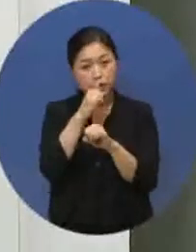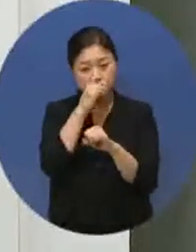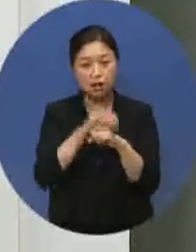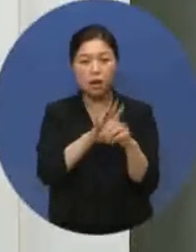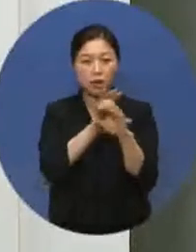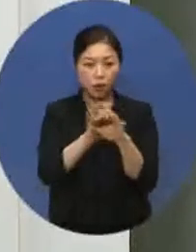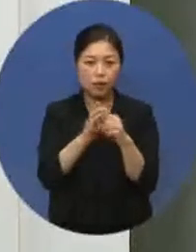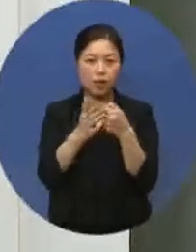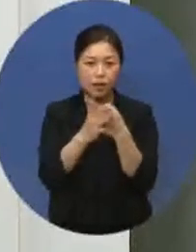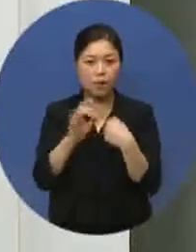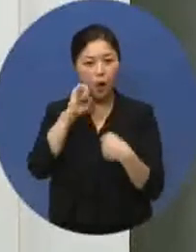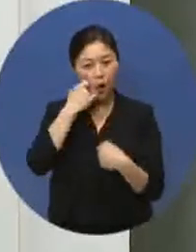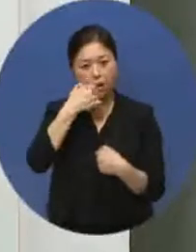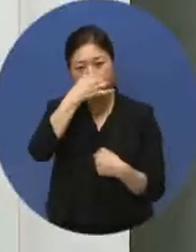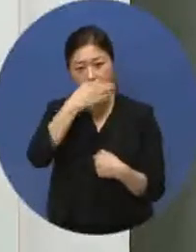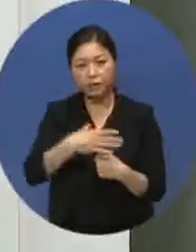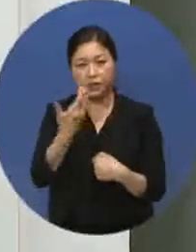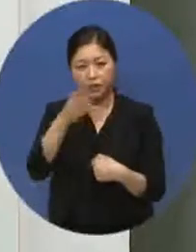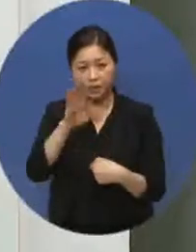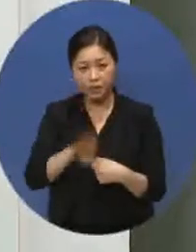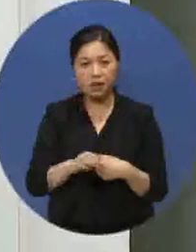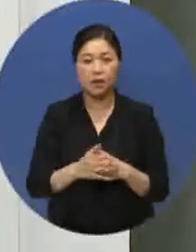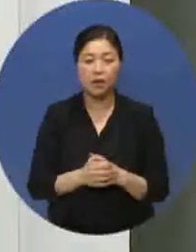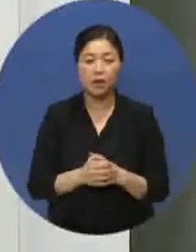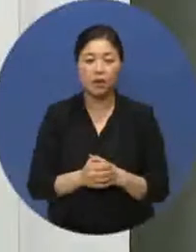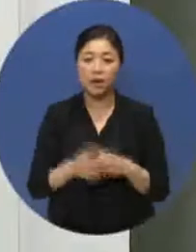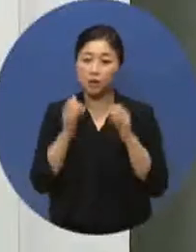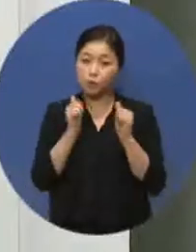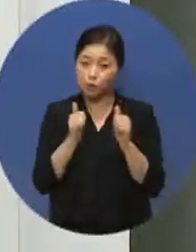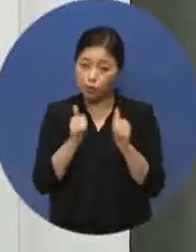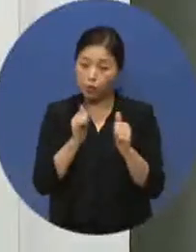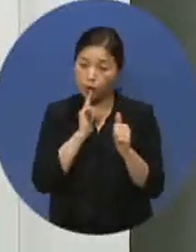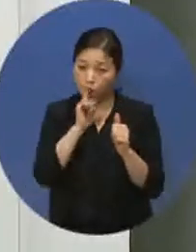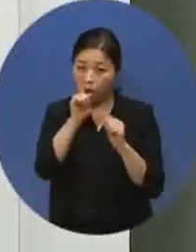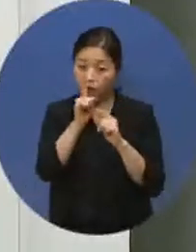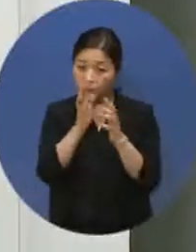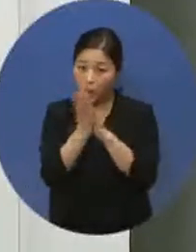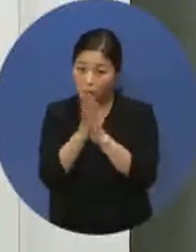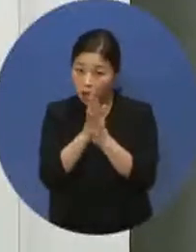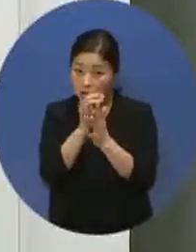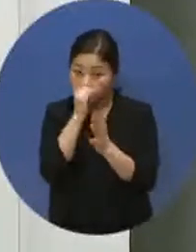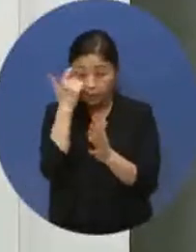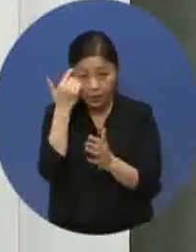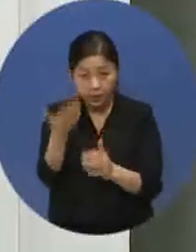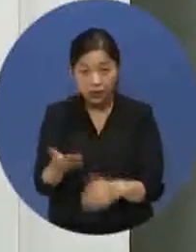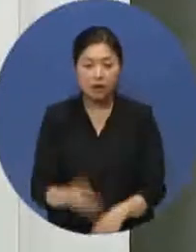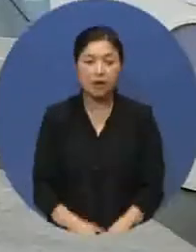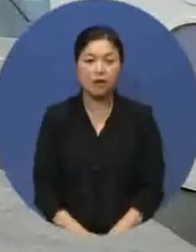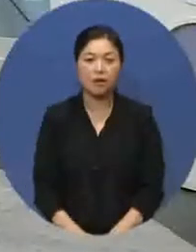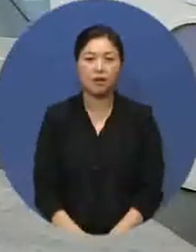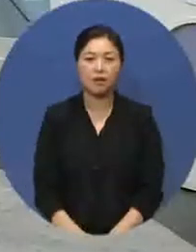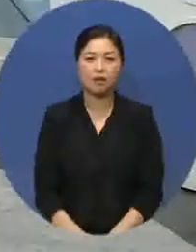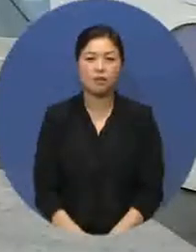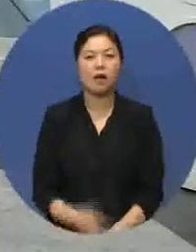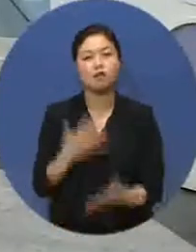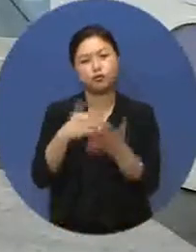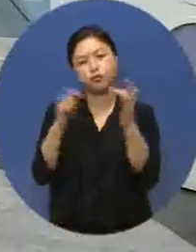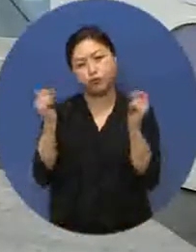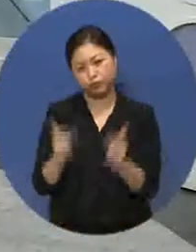때문에 어려운 시기에 혹시 소송권은 어떤 변화가 없습니까? 네, 물론입니다. 줄어들고